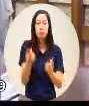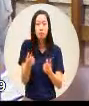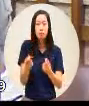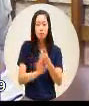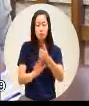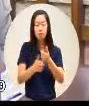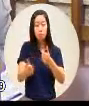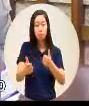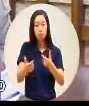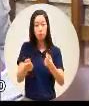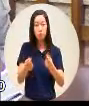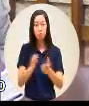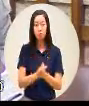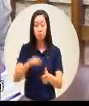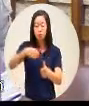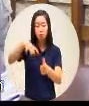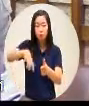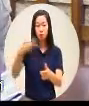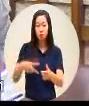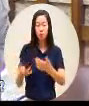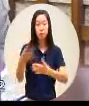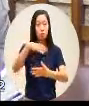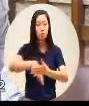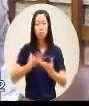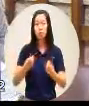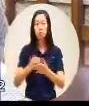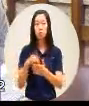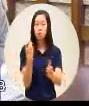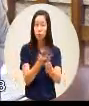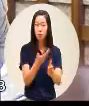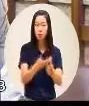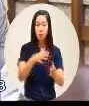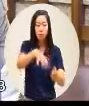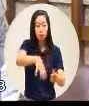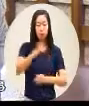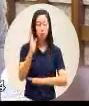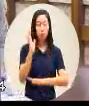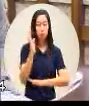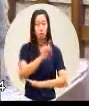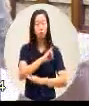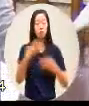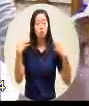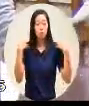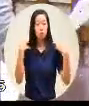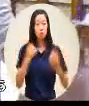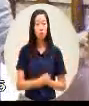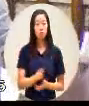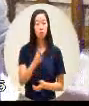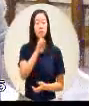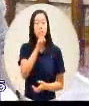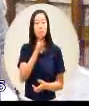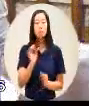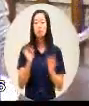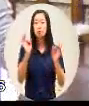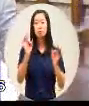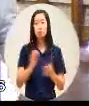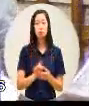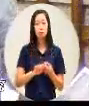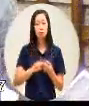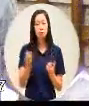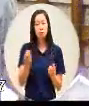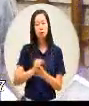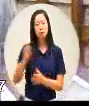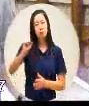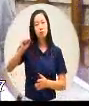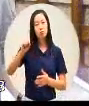是说我们这次教育部没有纳入，让给地方做主。那既然地方做主的话，其实局长你说 OK 就 OK 啦，你说不 OK 就